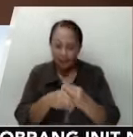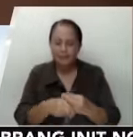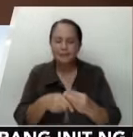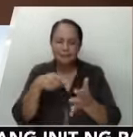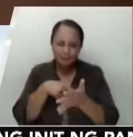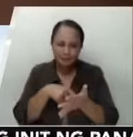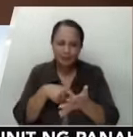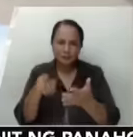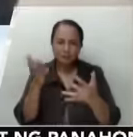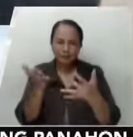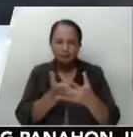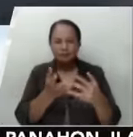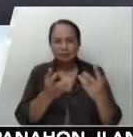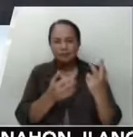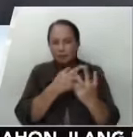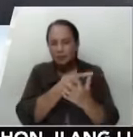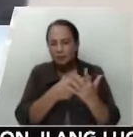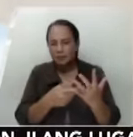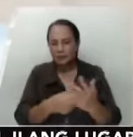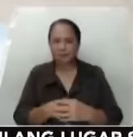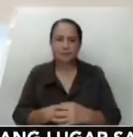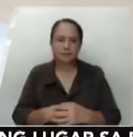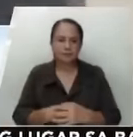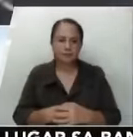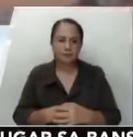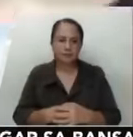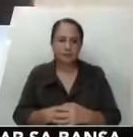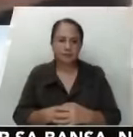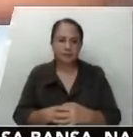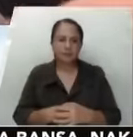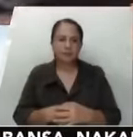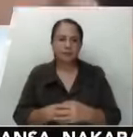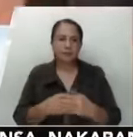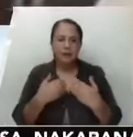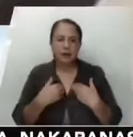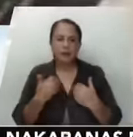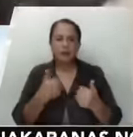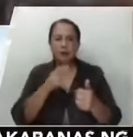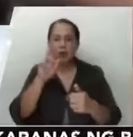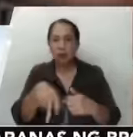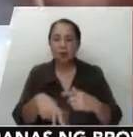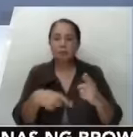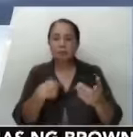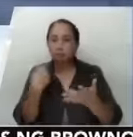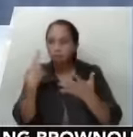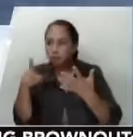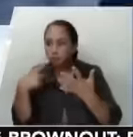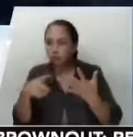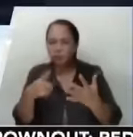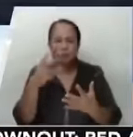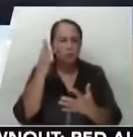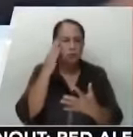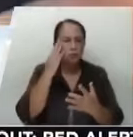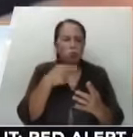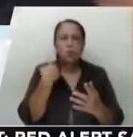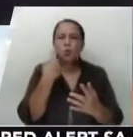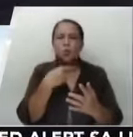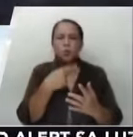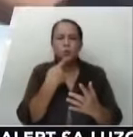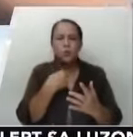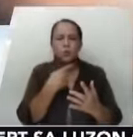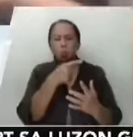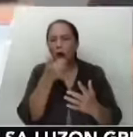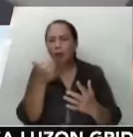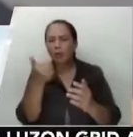kanila ang may ipapatong. Magsasagawa ng follow-up operation ng NCRPO para matukoy ang pagkakakilanlan ng iba pang kasabwat